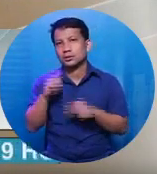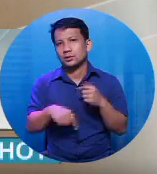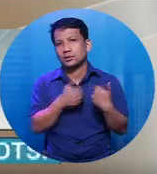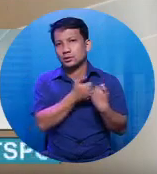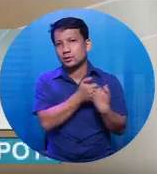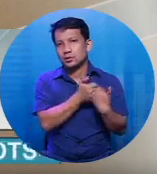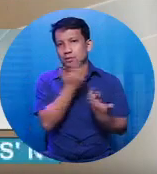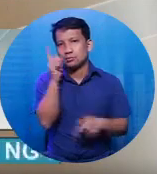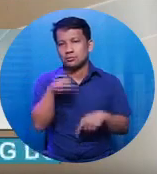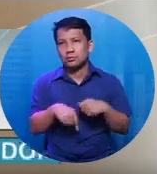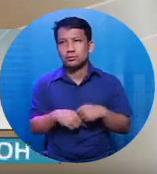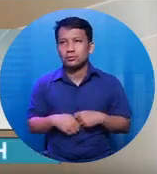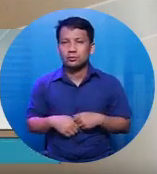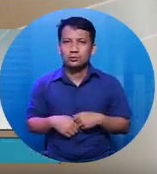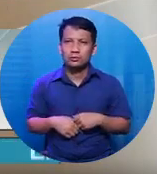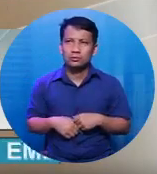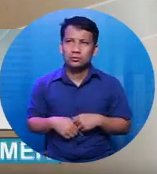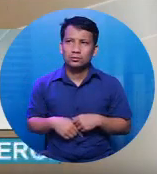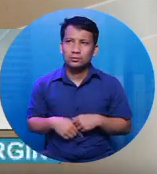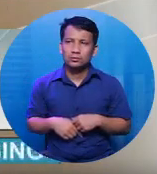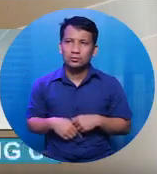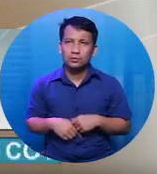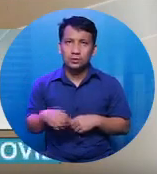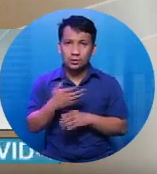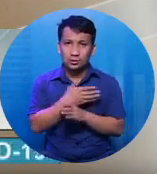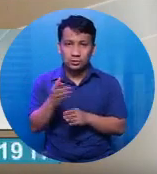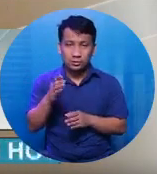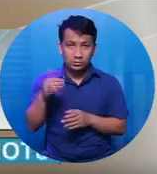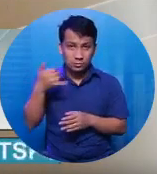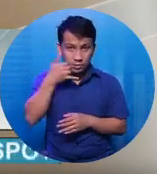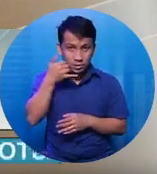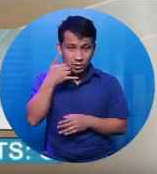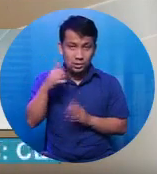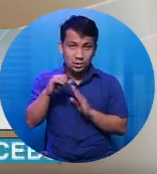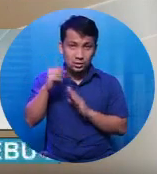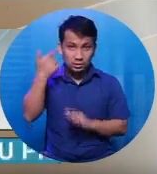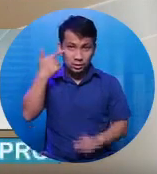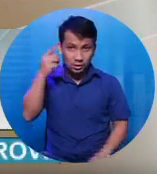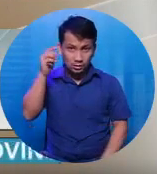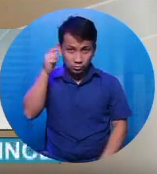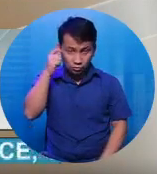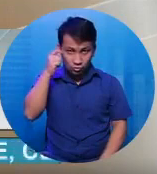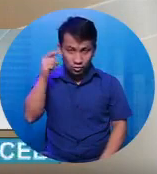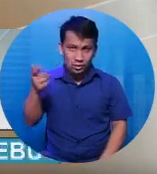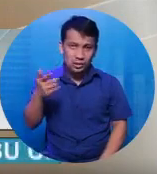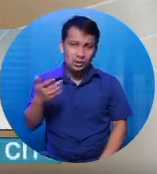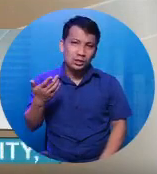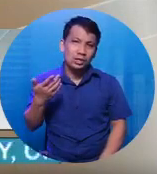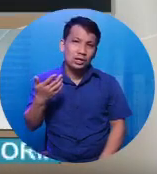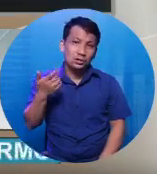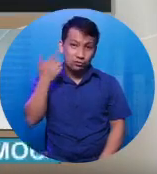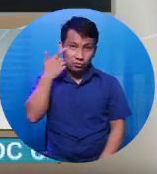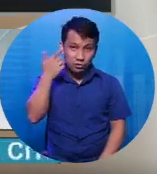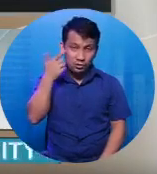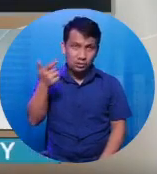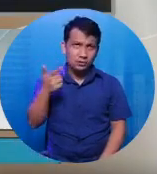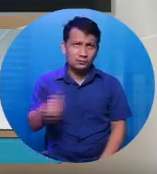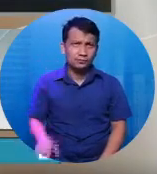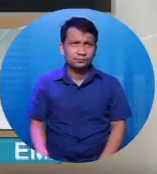Sir, makinig kayo, sir. Ma'am, makinig kayo. Nasa linya telepono si Attorney Garrett Tungol. Attorney Garrett. Yes,